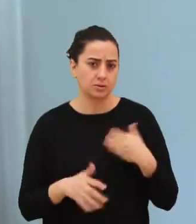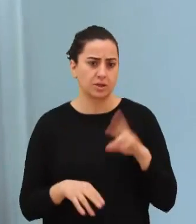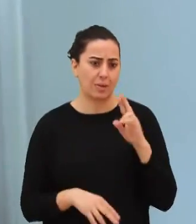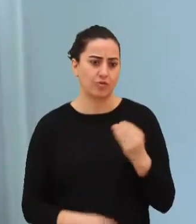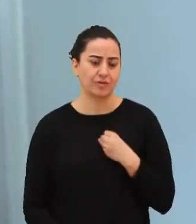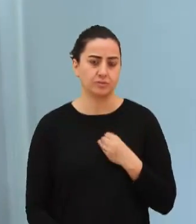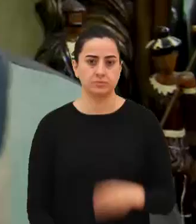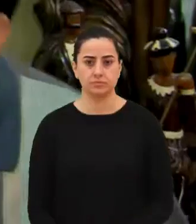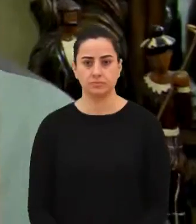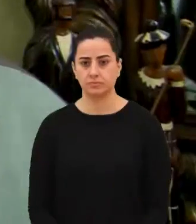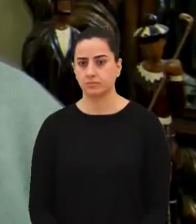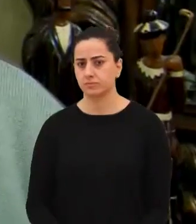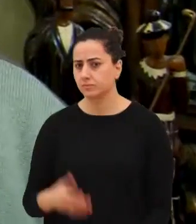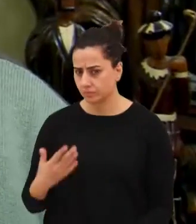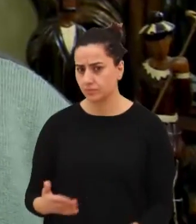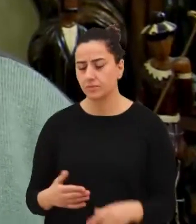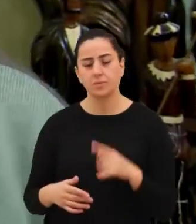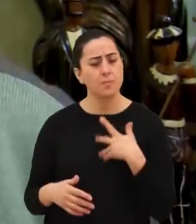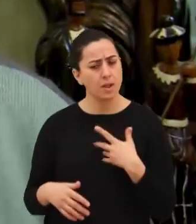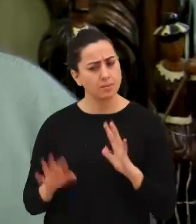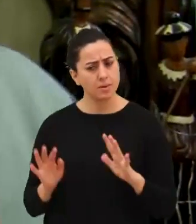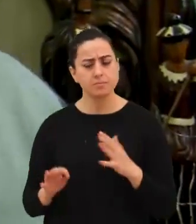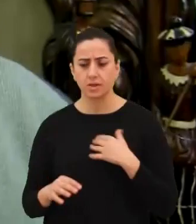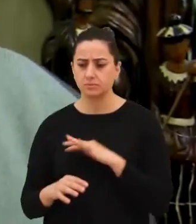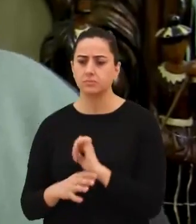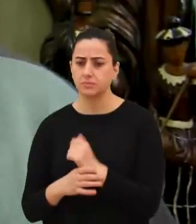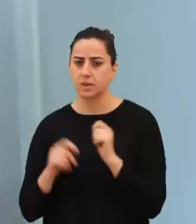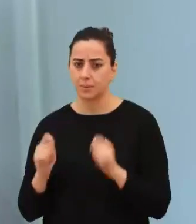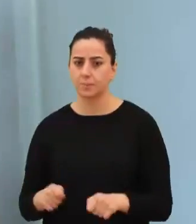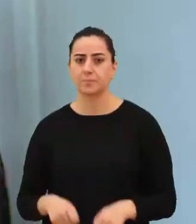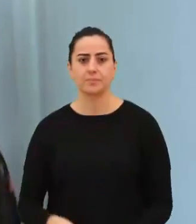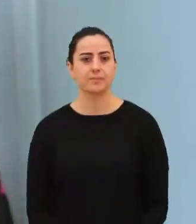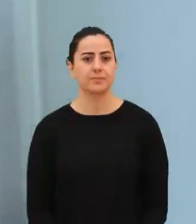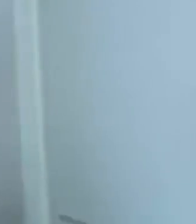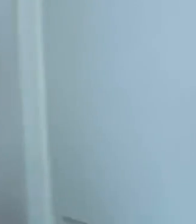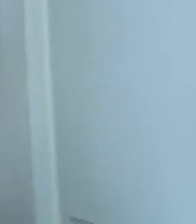rapor veriyorsun Şükrü Efendi. Bu işi hiç merak etmeyin. İş bende efendim. Tamam. Tamam.